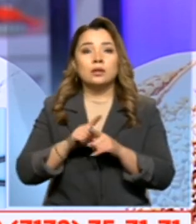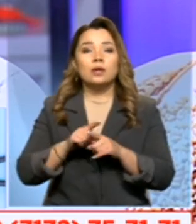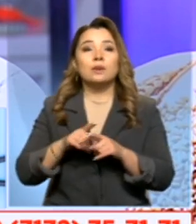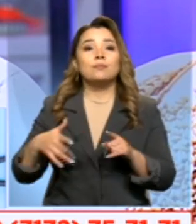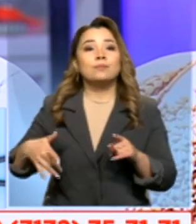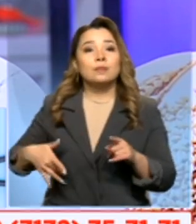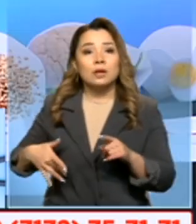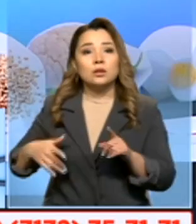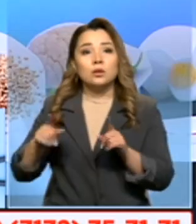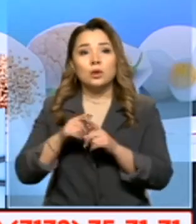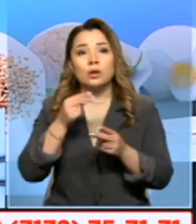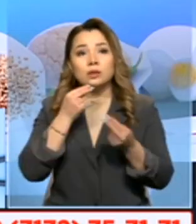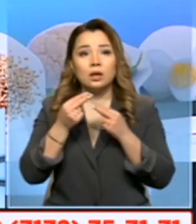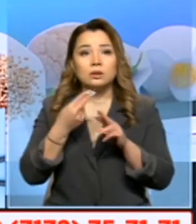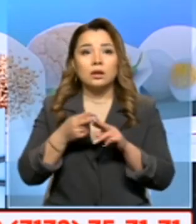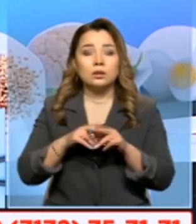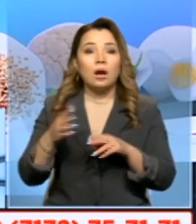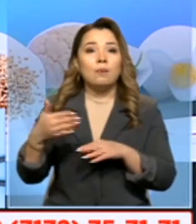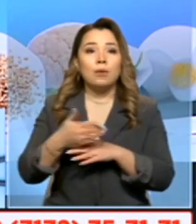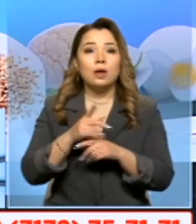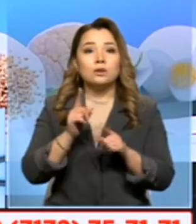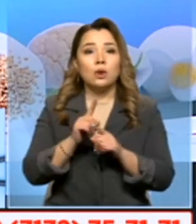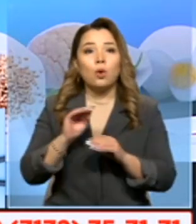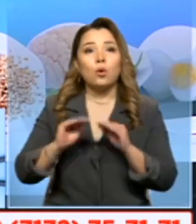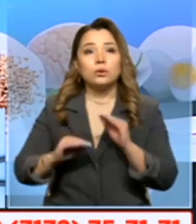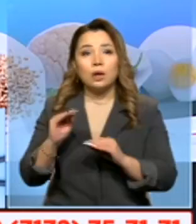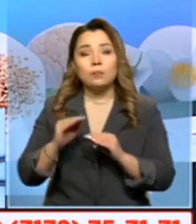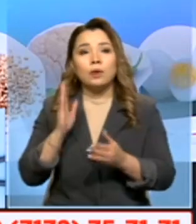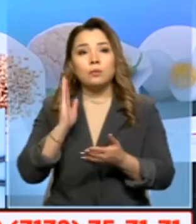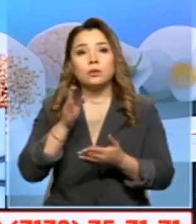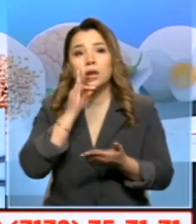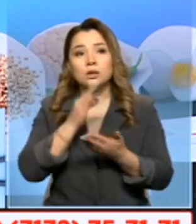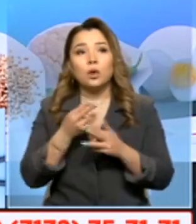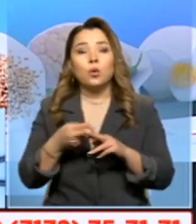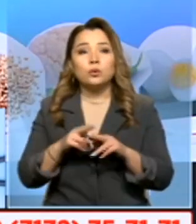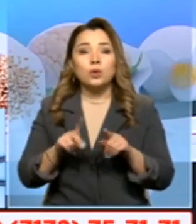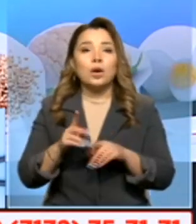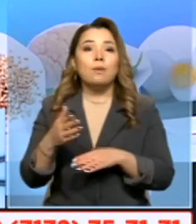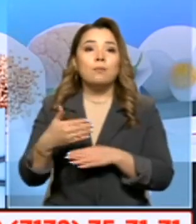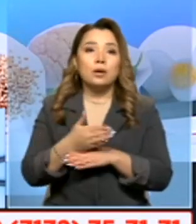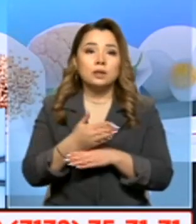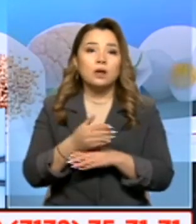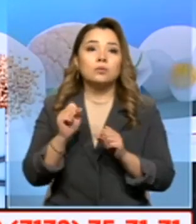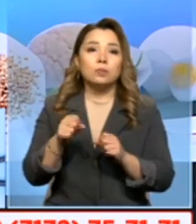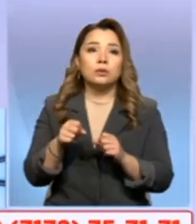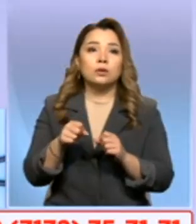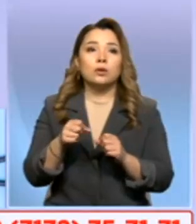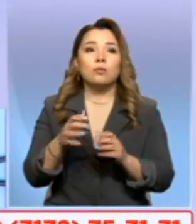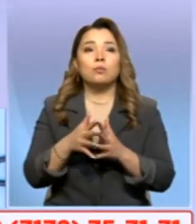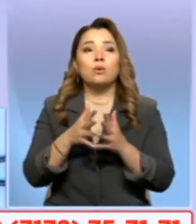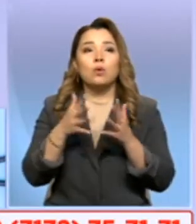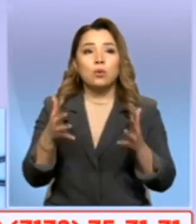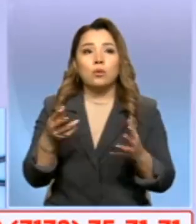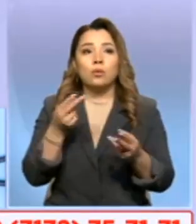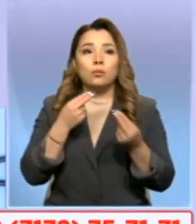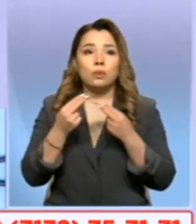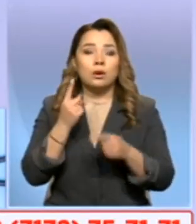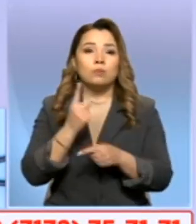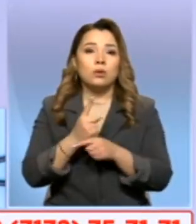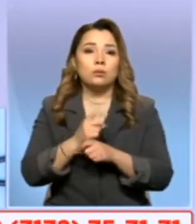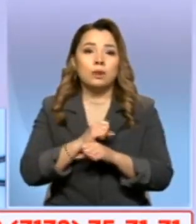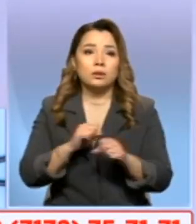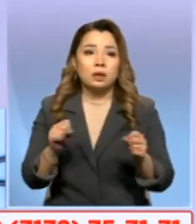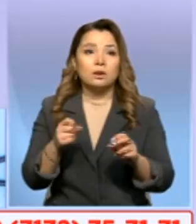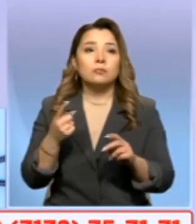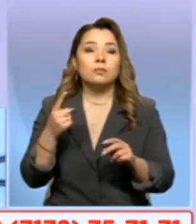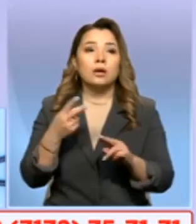айтамыз, сол балықтардың құрамында болады. Бірақ бұл жерде балықты шамадан тыс көп қолдануға болмайды.